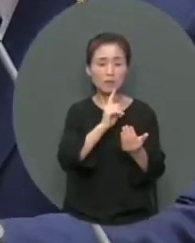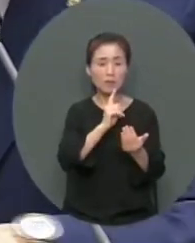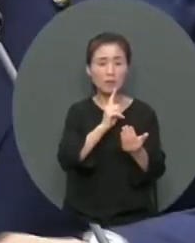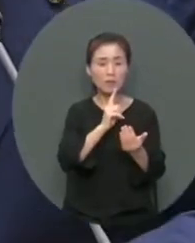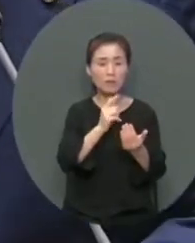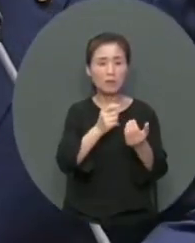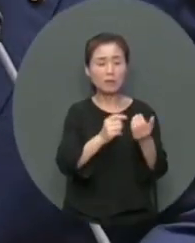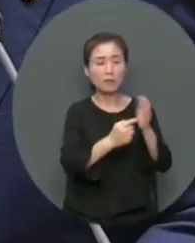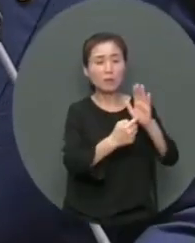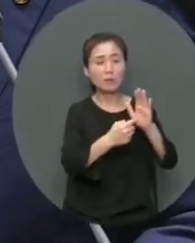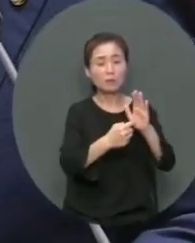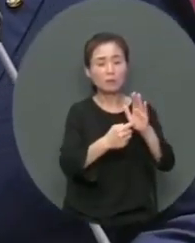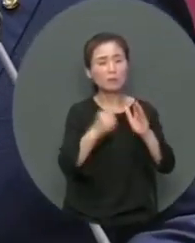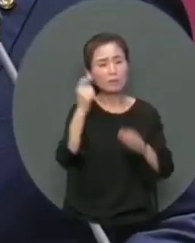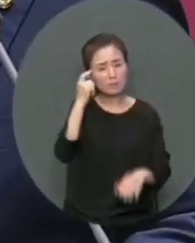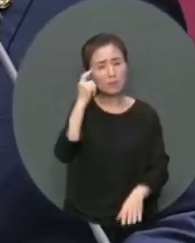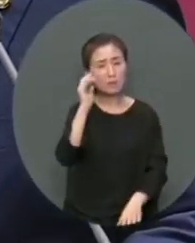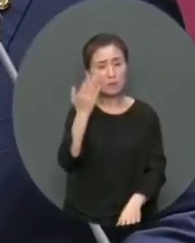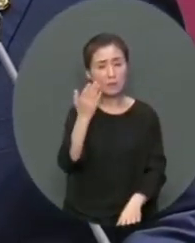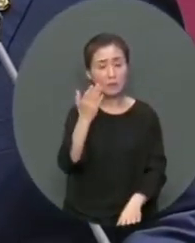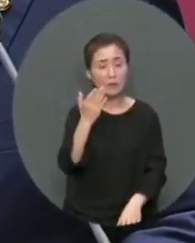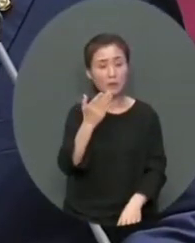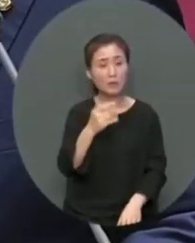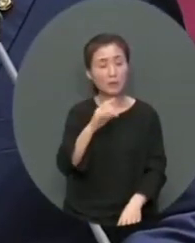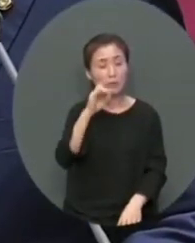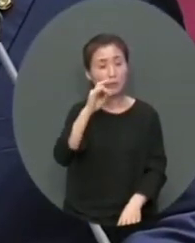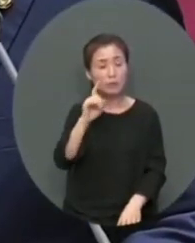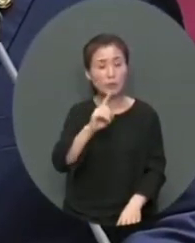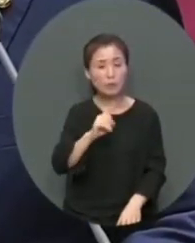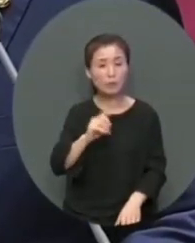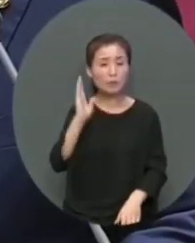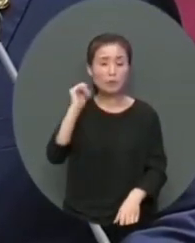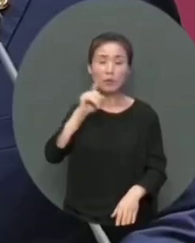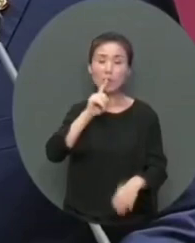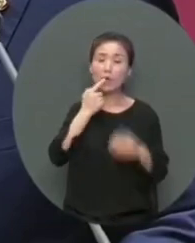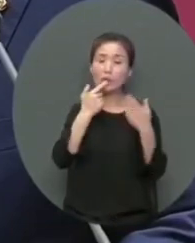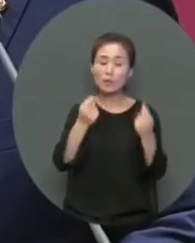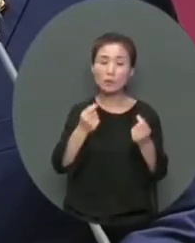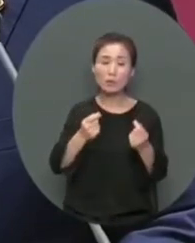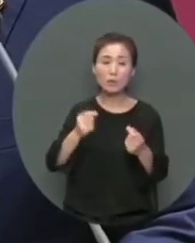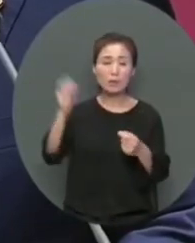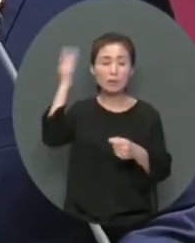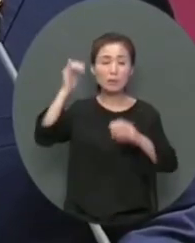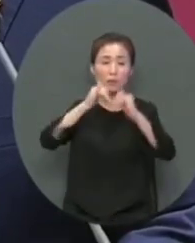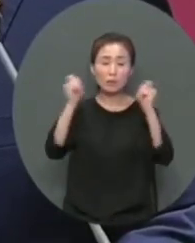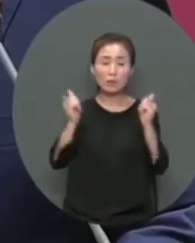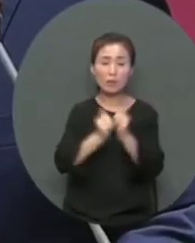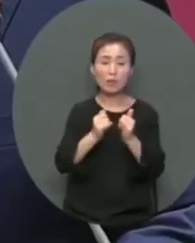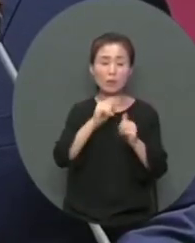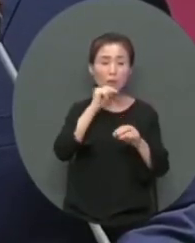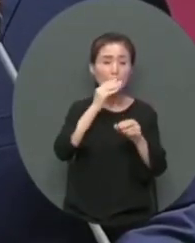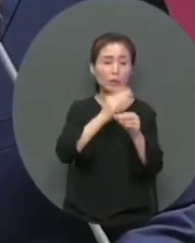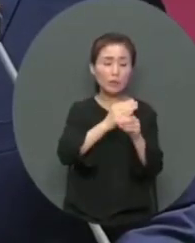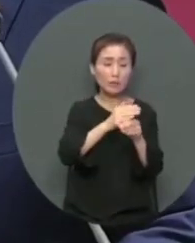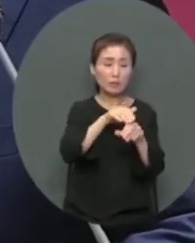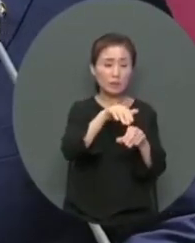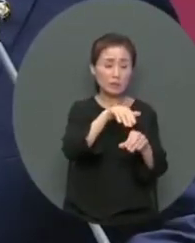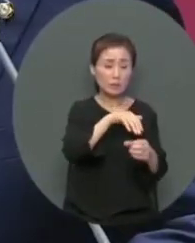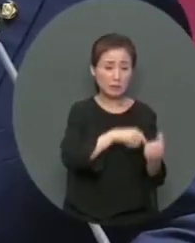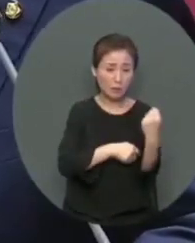합니다. 총리께 묻겠습니다. 대통령 발언대로 우리 사이에 그런 공산 세력, 공산주의 추종 세력이 있다면